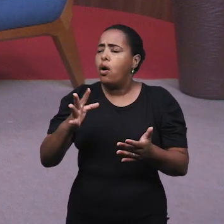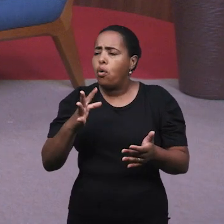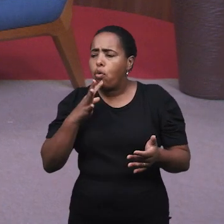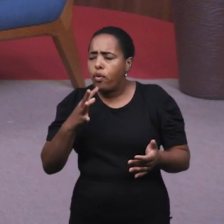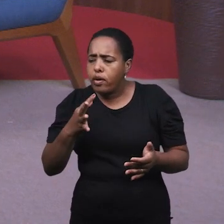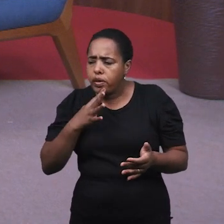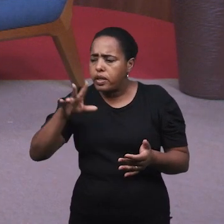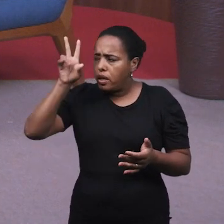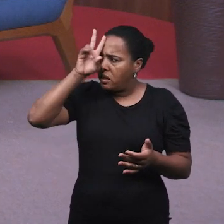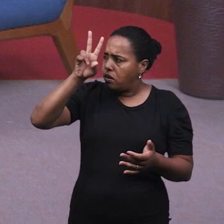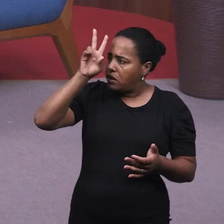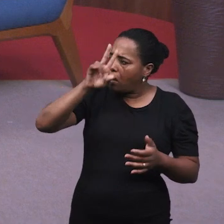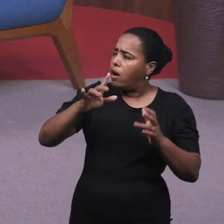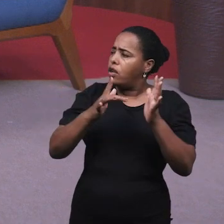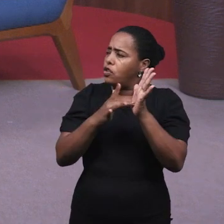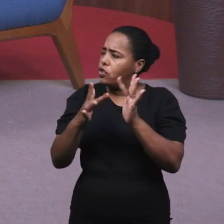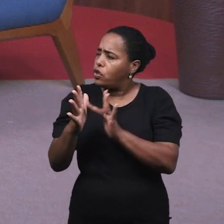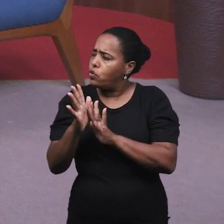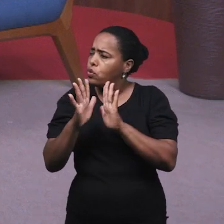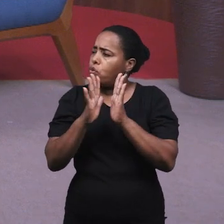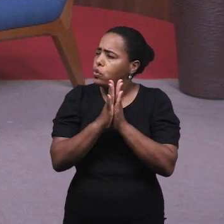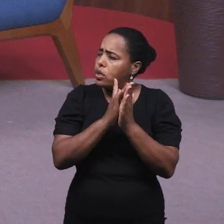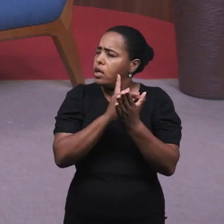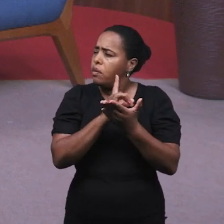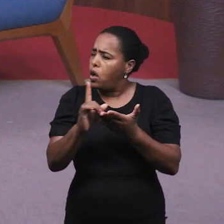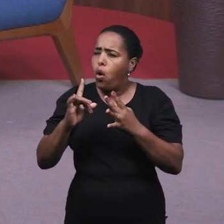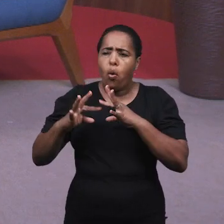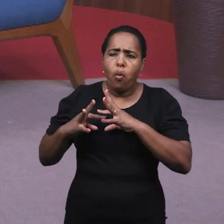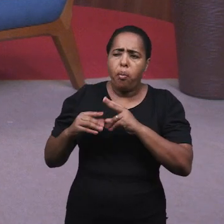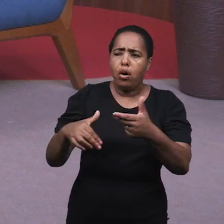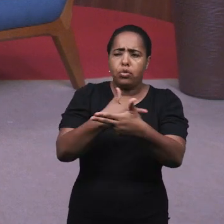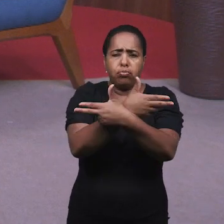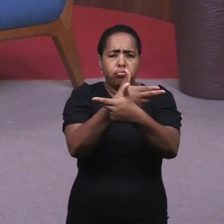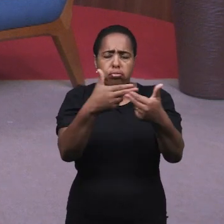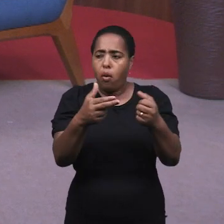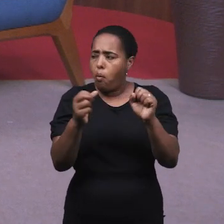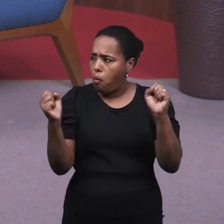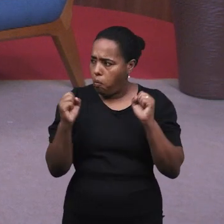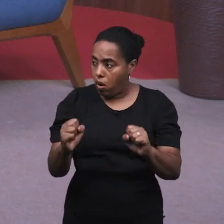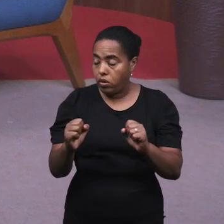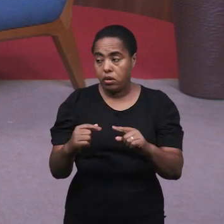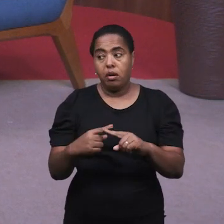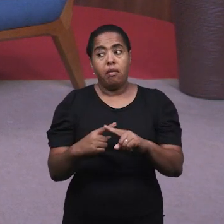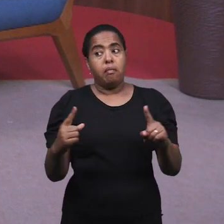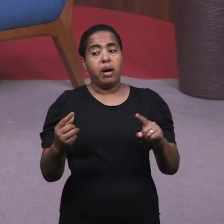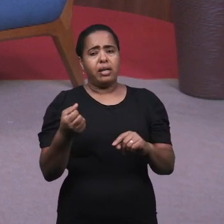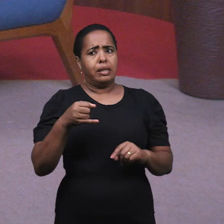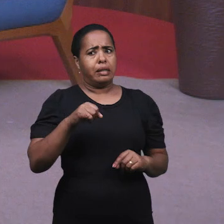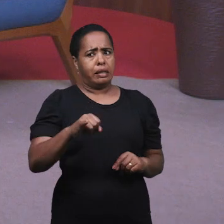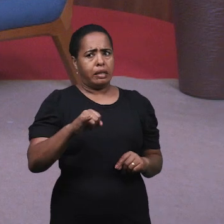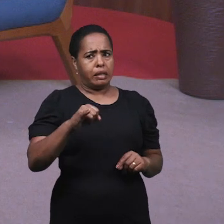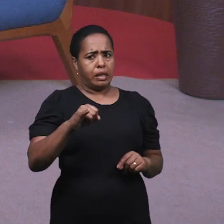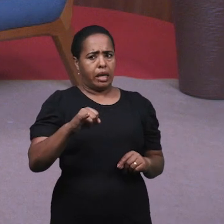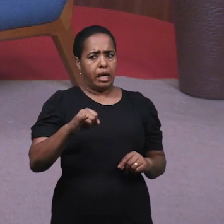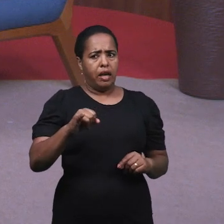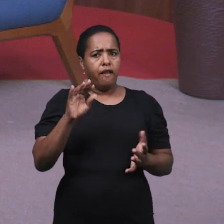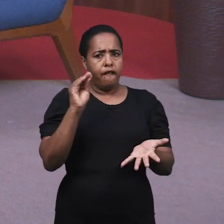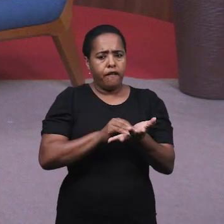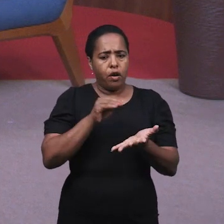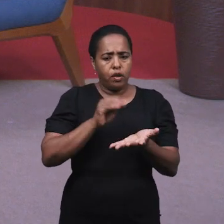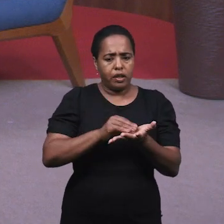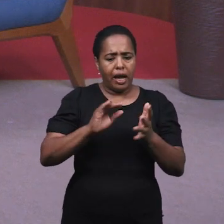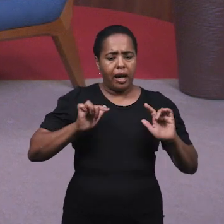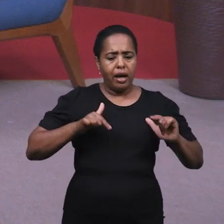connaître l'histoire de Jésus, de la Bible. Je peux faire beaucoup de choses. Mais si le Saint-Esprit